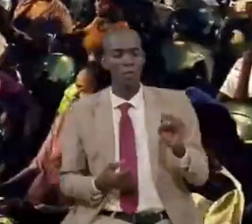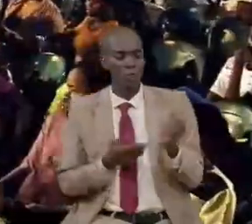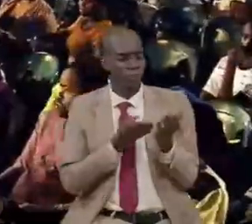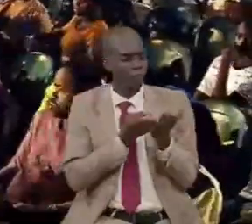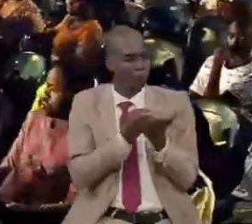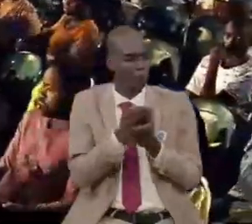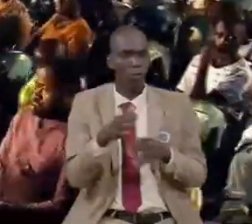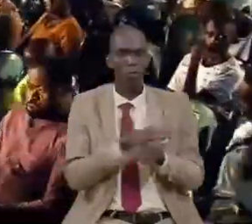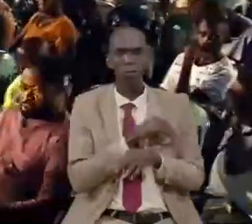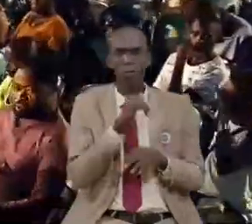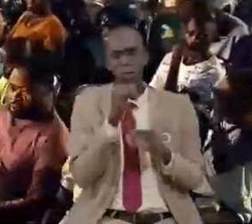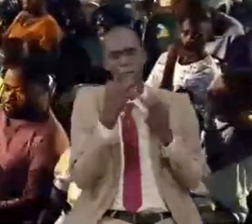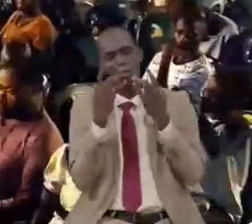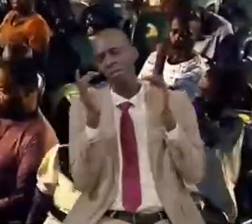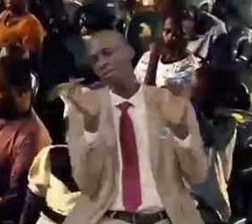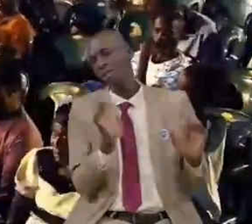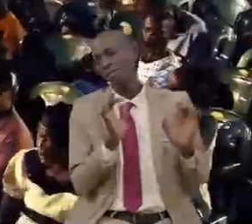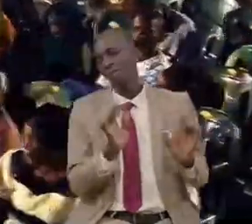vous êtes sincères et non moqueurs.